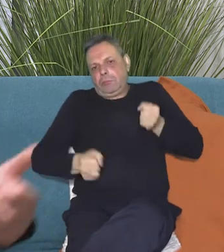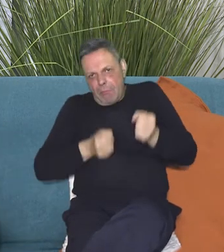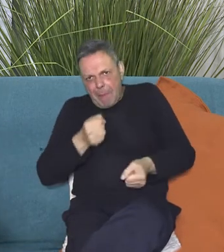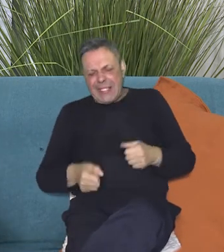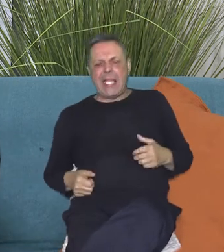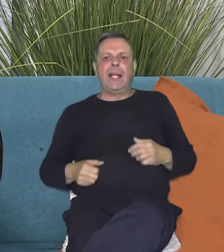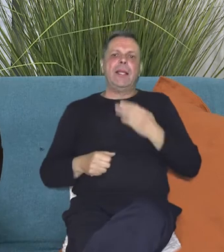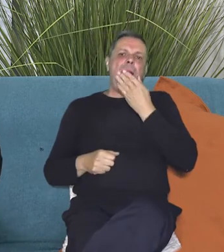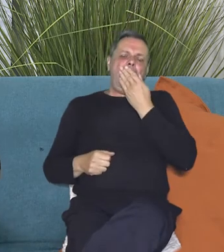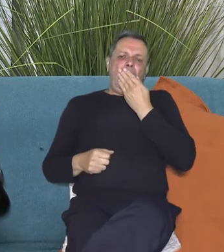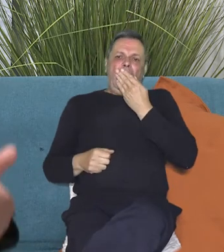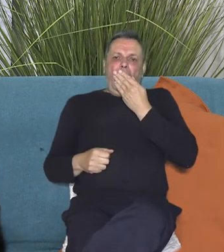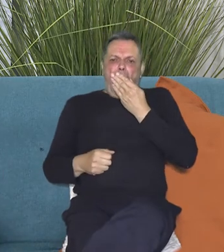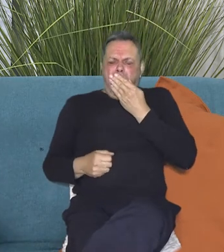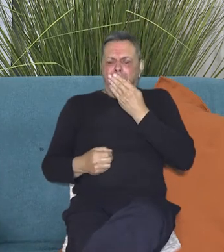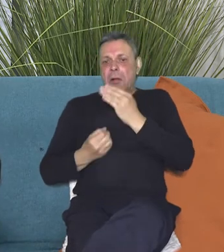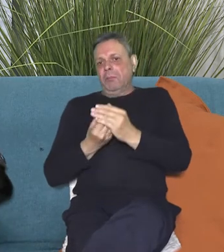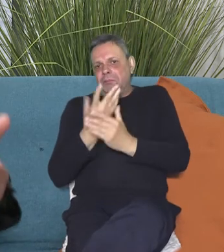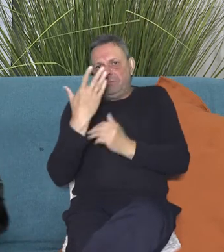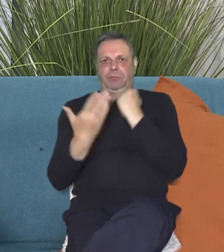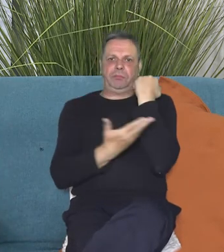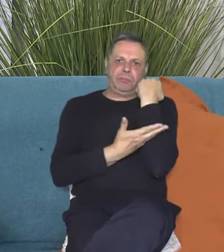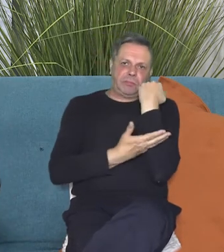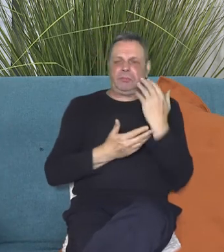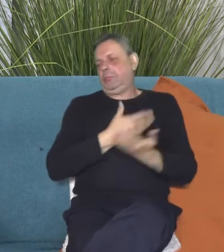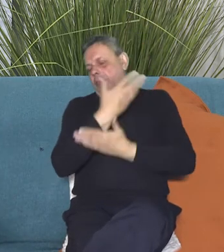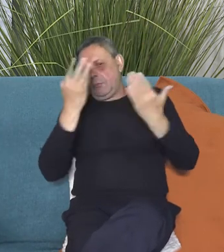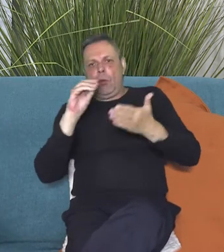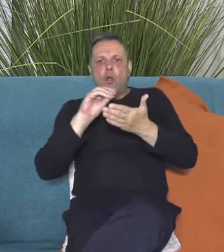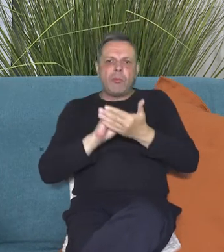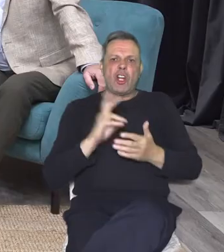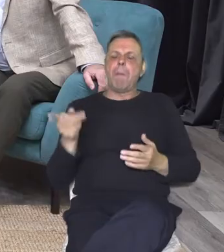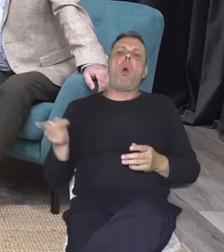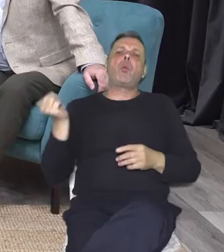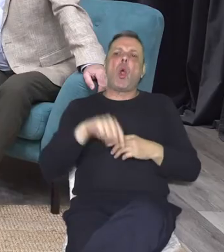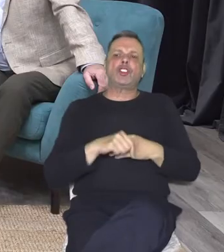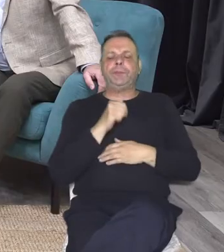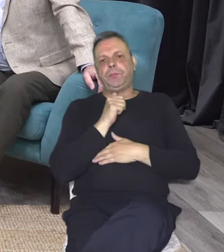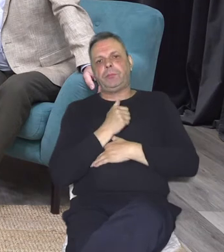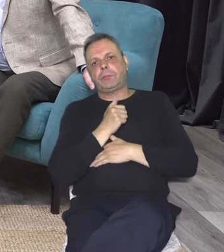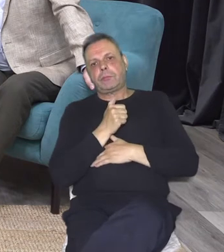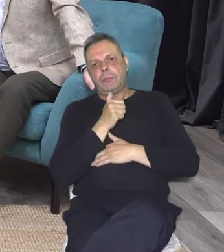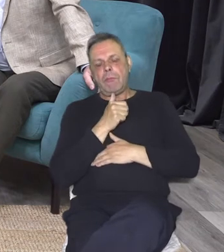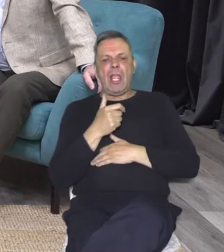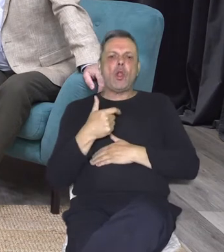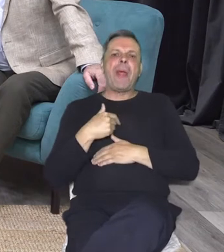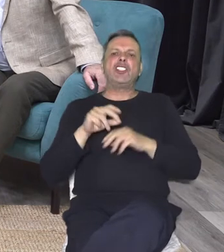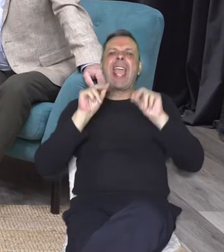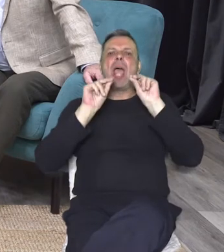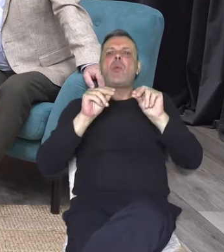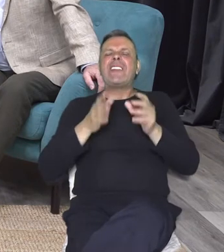pešačiti, biciklirati u prirodi, u šumama, stazama koje su obilježene, mogu doći i do